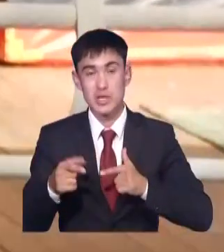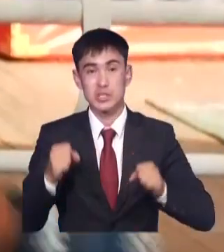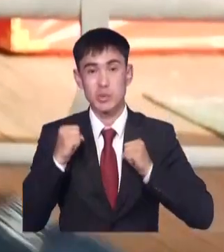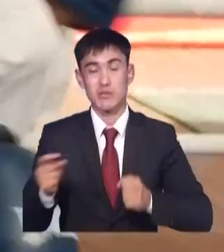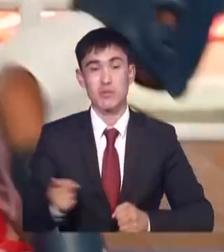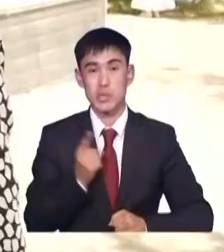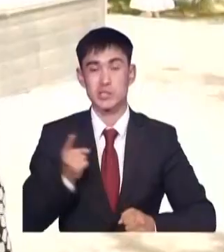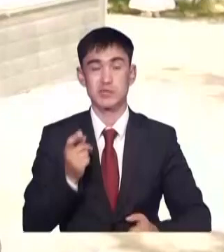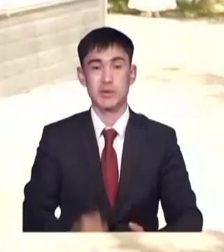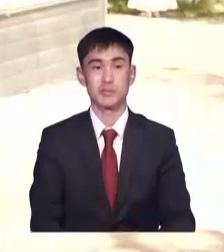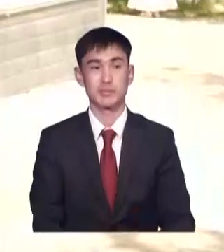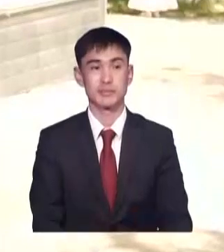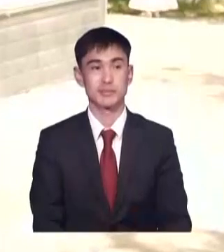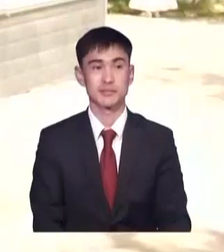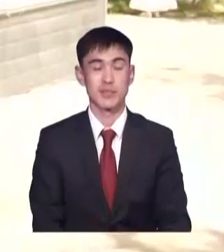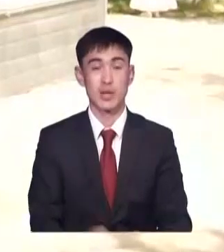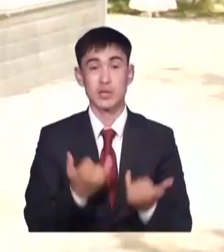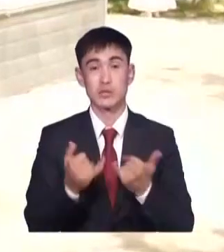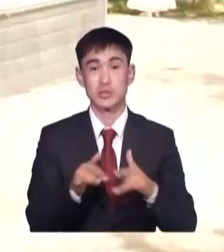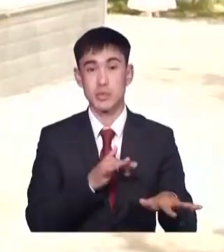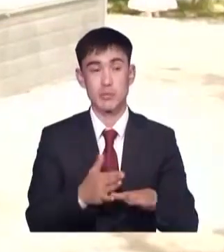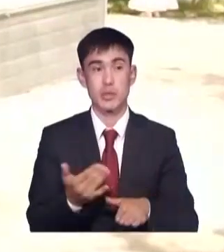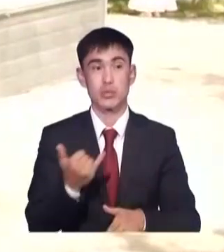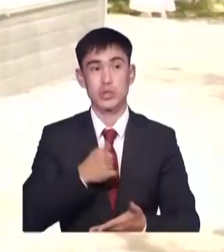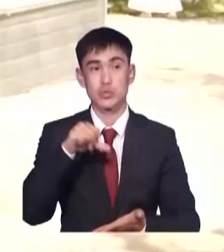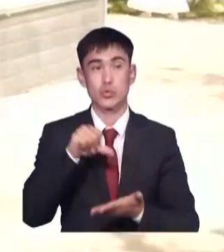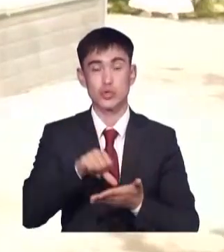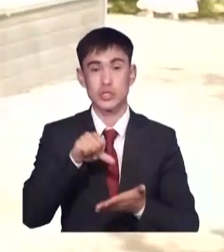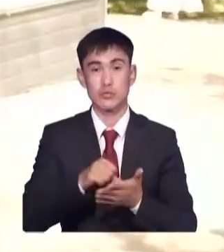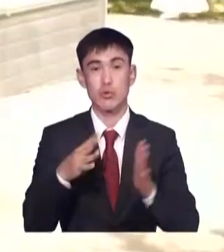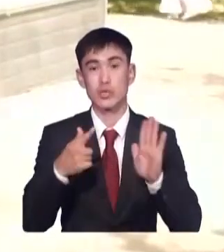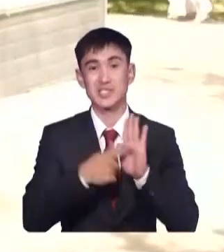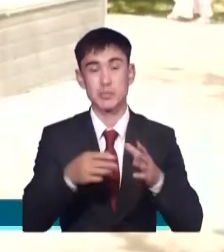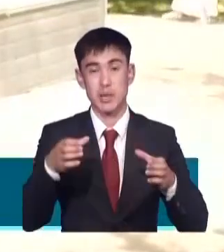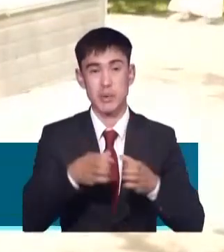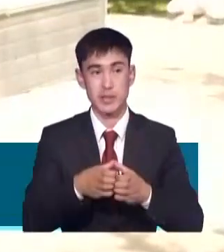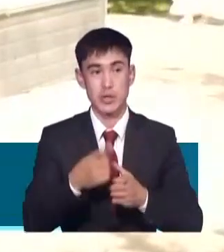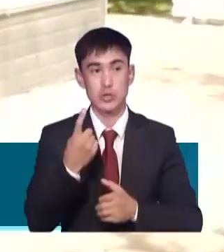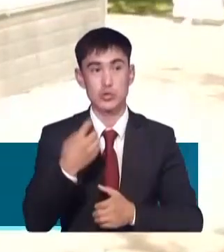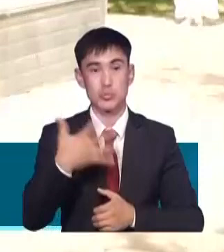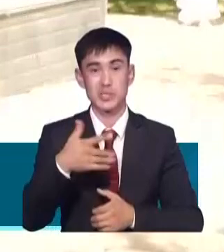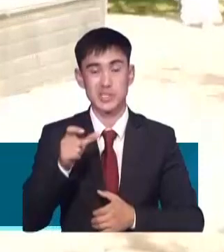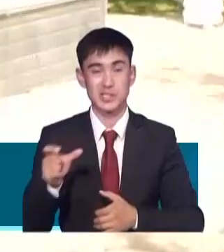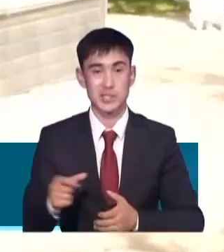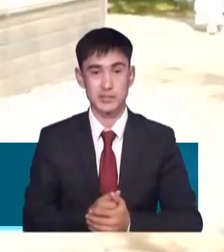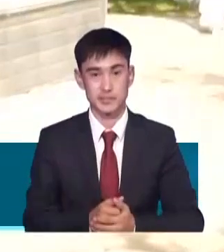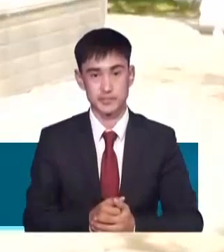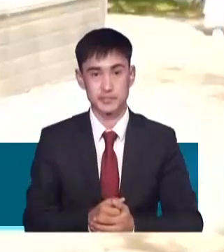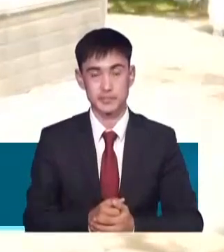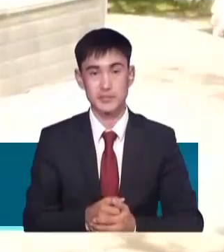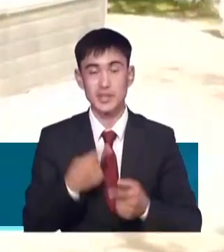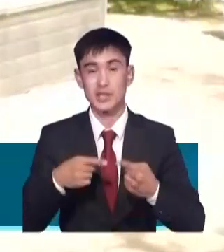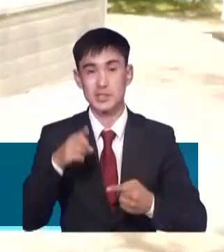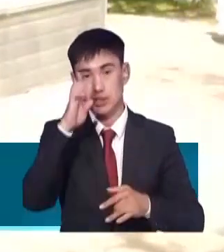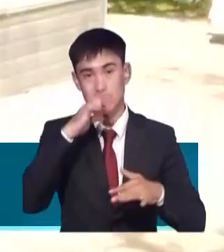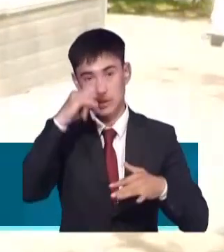мастерства. На сегодняшнем мероприятии у нас участвуют более 7 команд, 150 участников. С разных